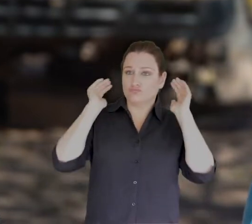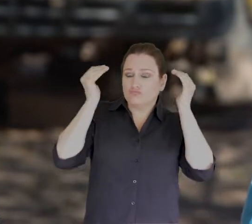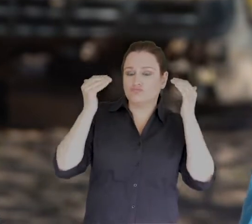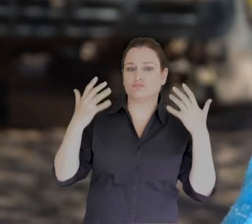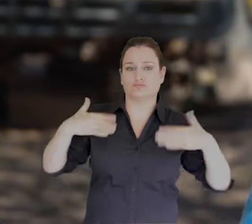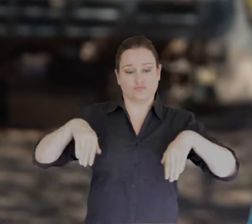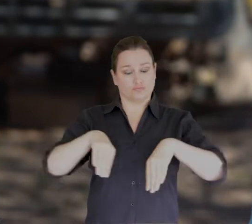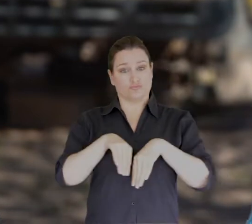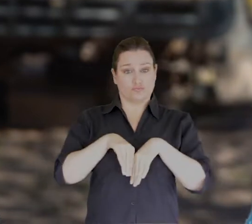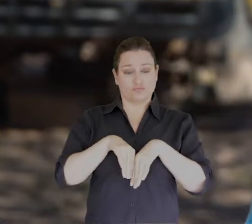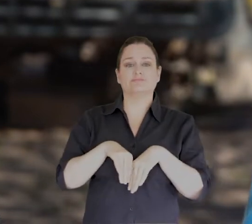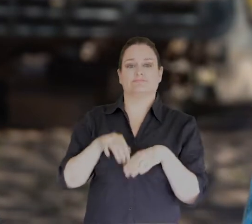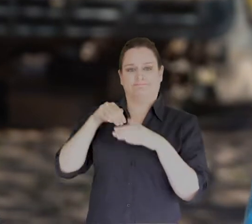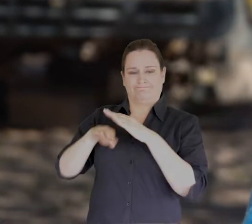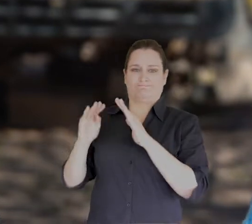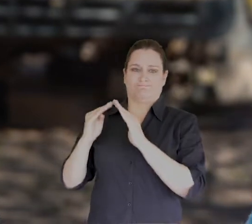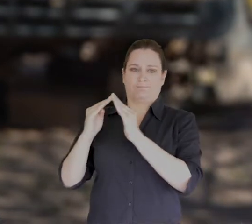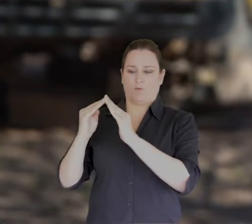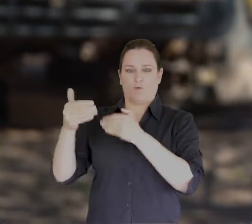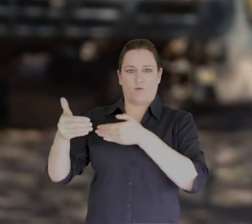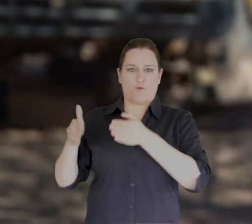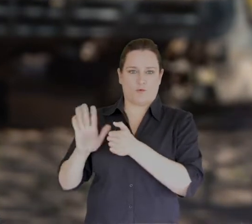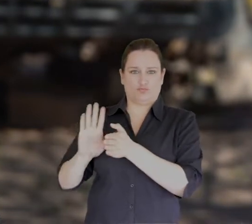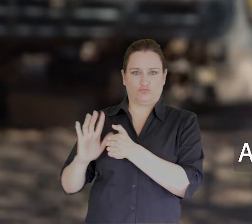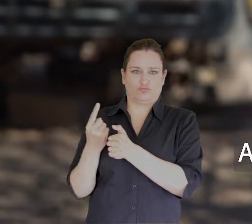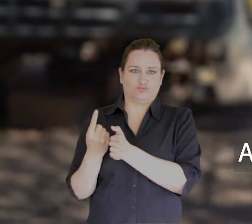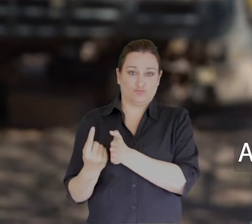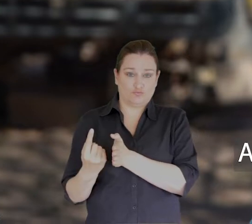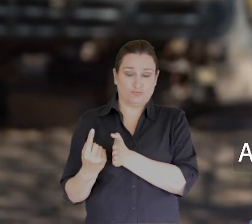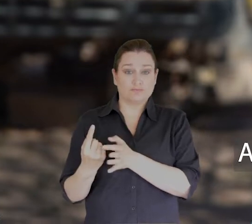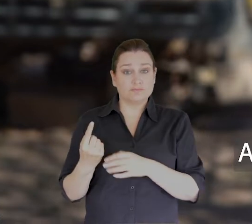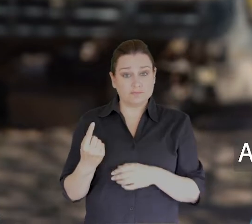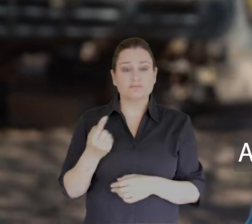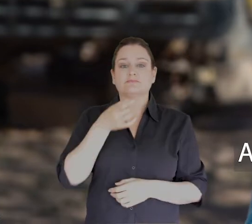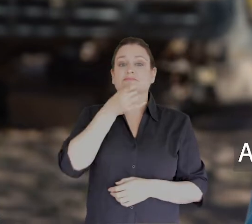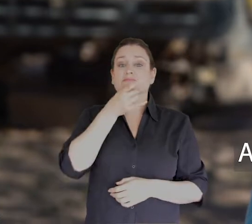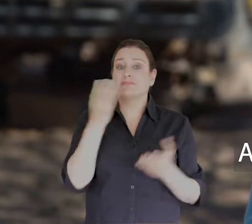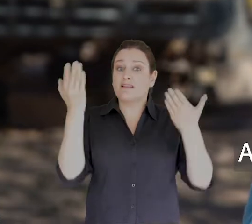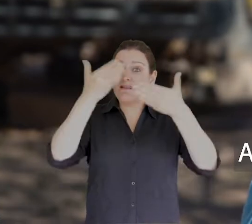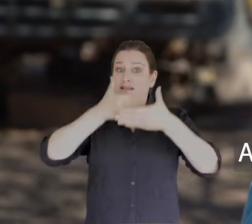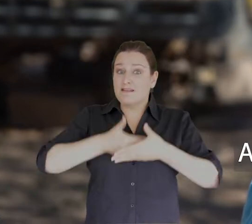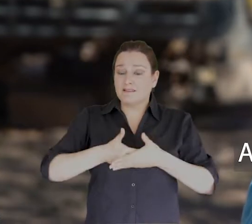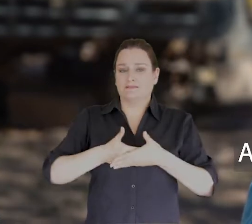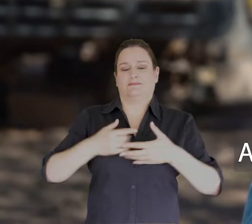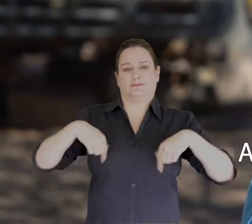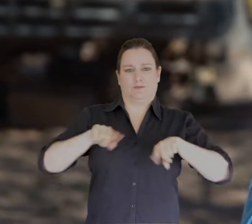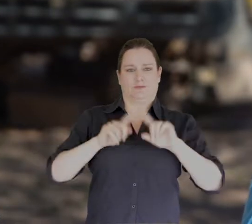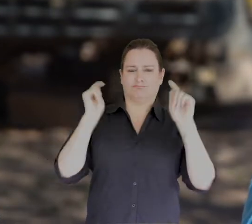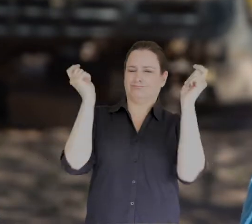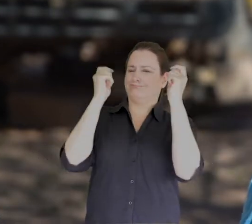tjali om haar. En dan wordt ze die zaterdagavond uitgedanst. En als hij die zaterdagavond uitgedanst